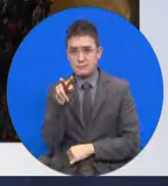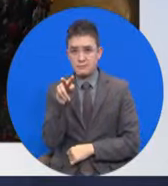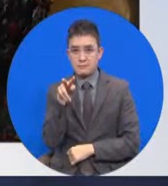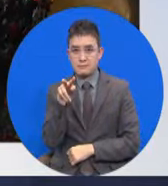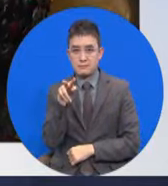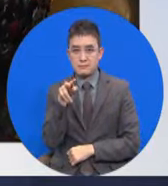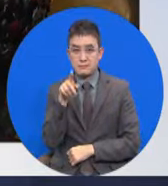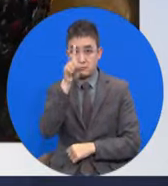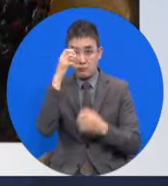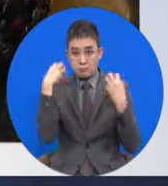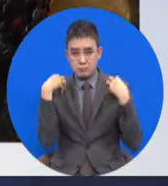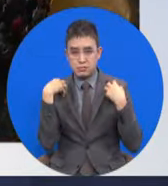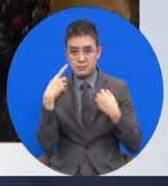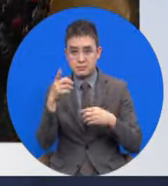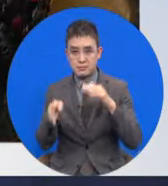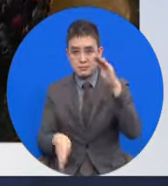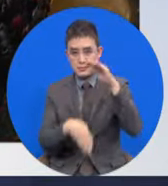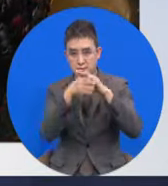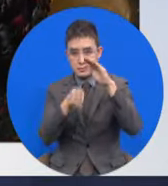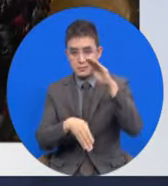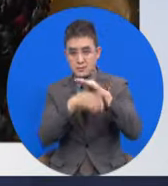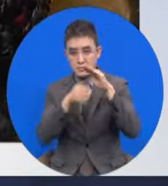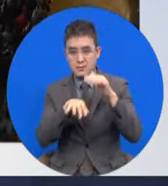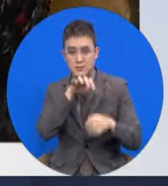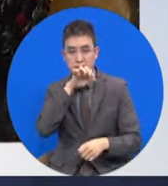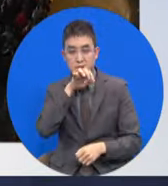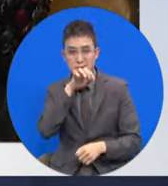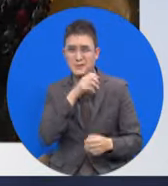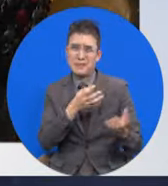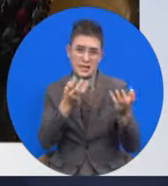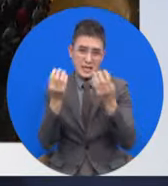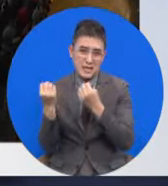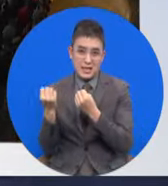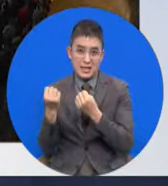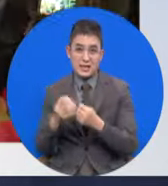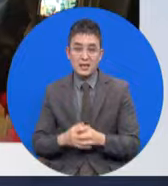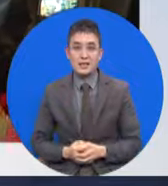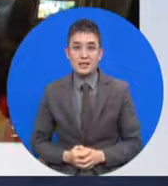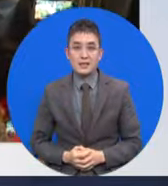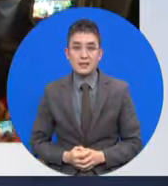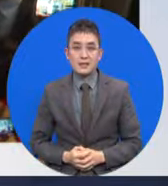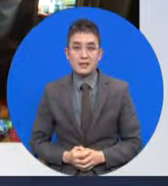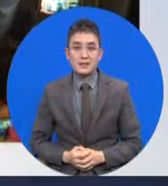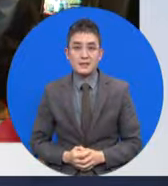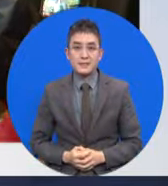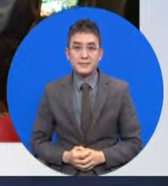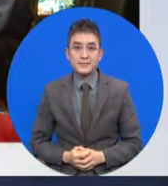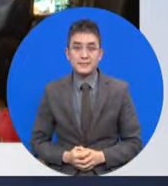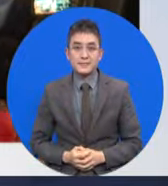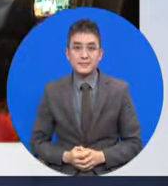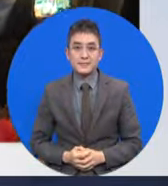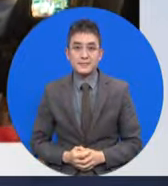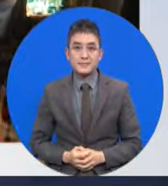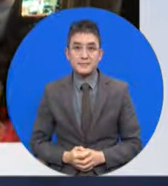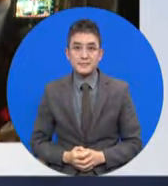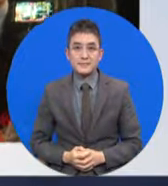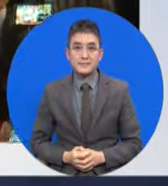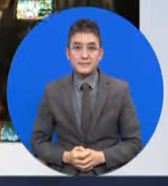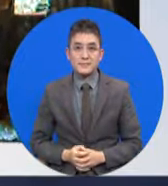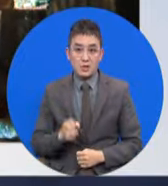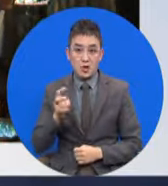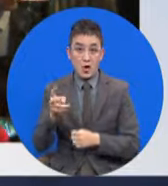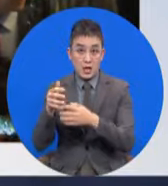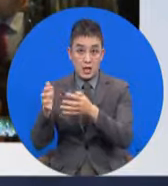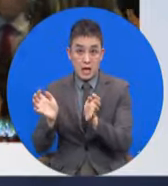나가더라도 뭔가 불만이 있는 게 이제 우리 현실 생활 아니겠습니까? 그렇기 때문에 여당이 불리한 게 중간 선거의 특징입니다. 그럼에도 불구하고